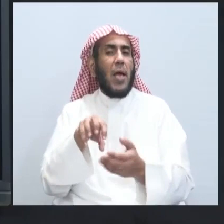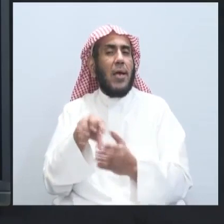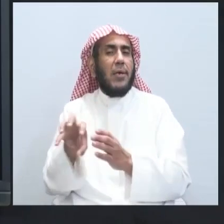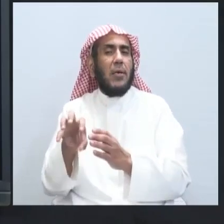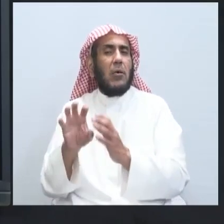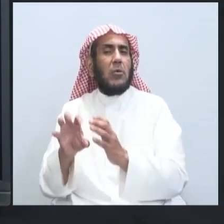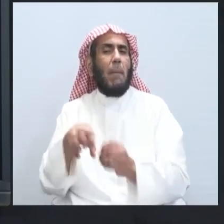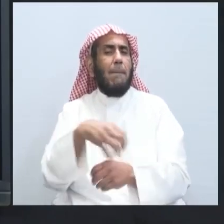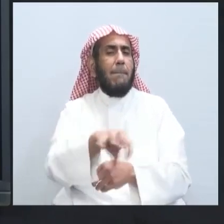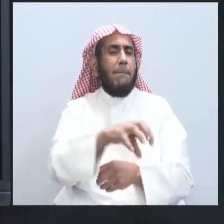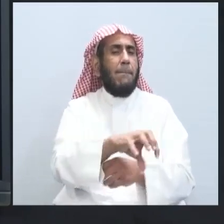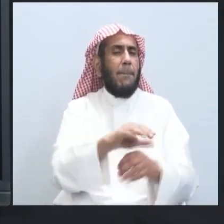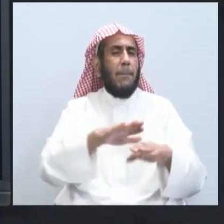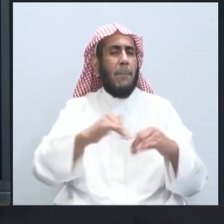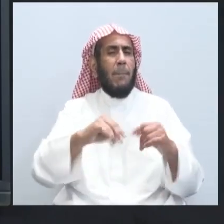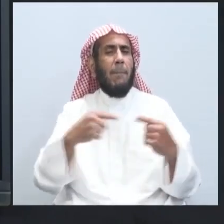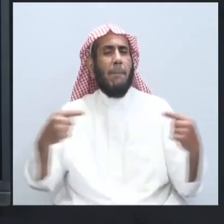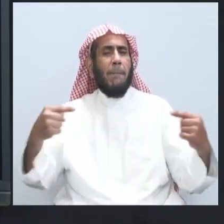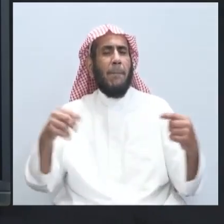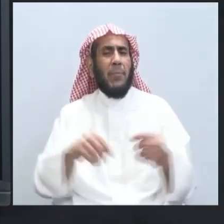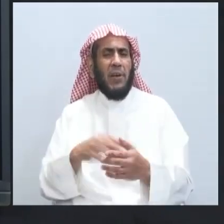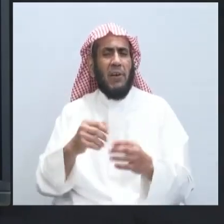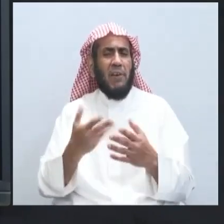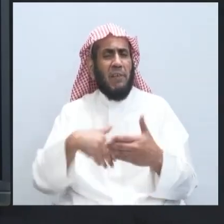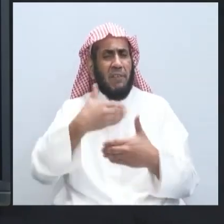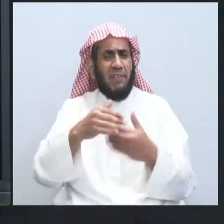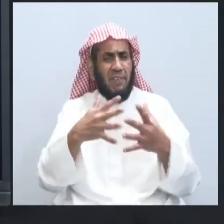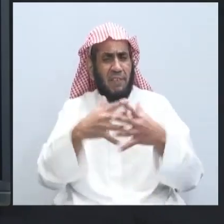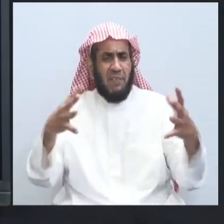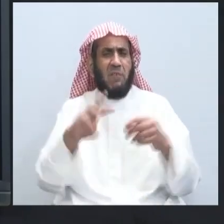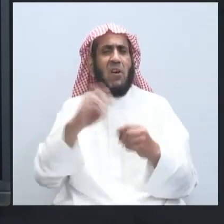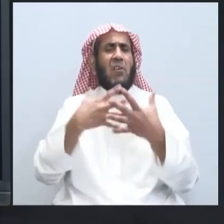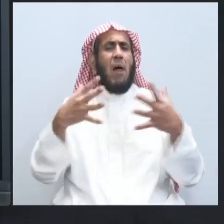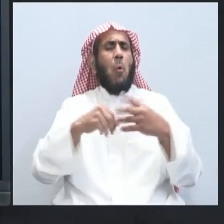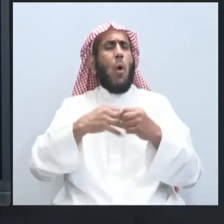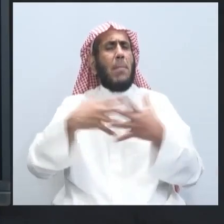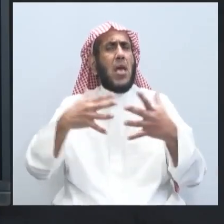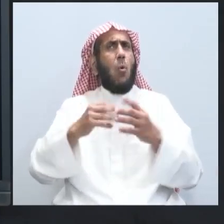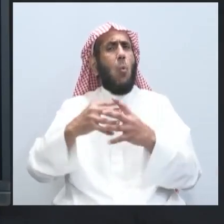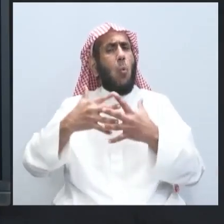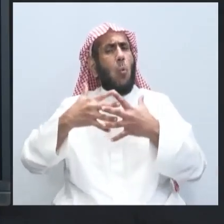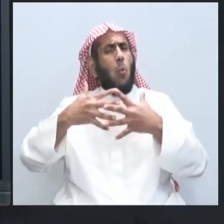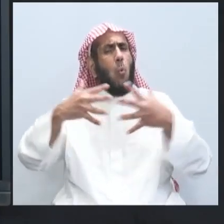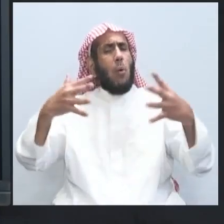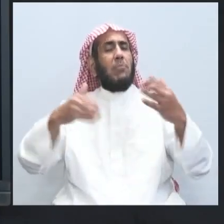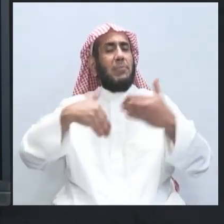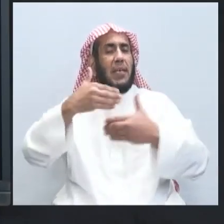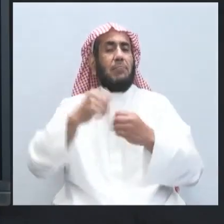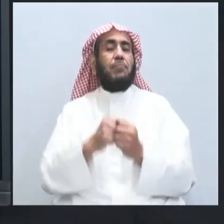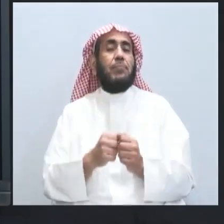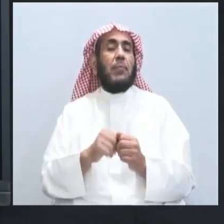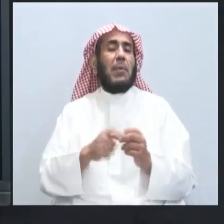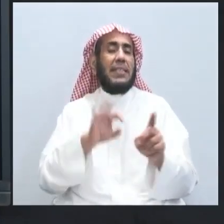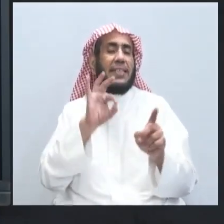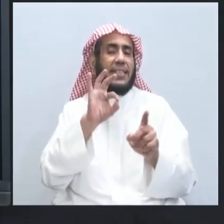قسم بشكل منفصل بعد ذلك قد تتوسع اذا اصبحت شركه ضخمه وكبيره وعملاقه تستطيع ممكن من الممكن